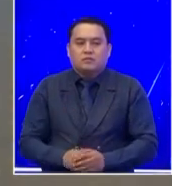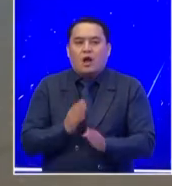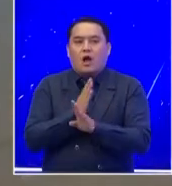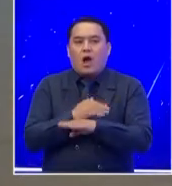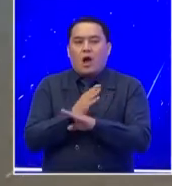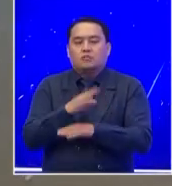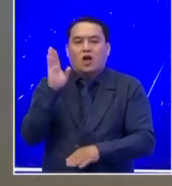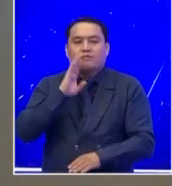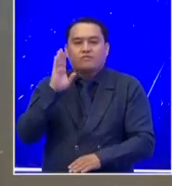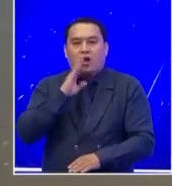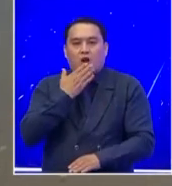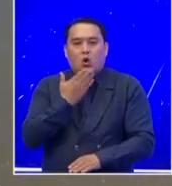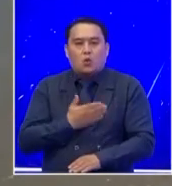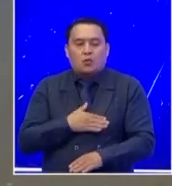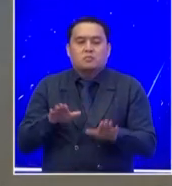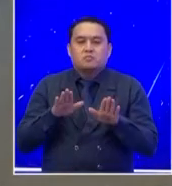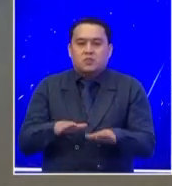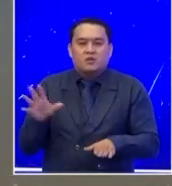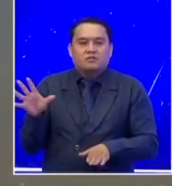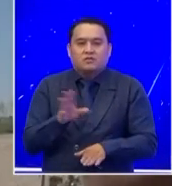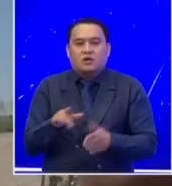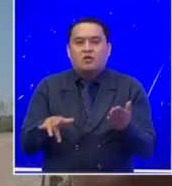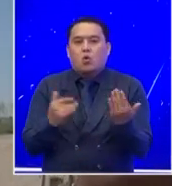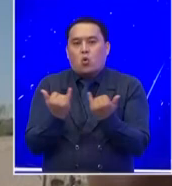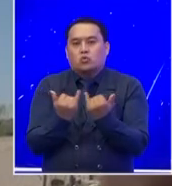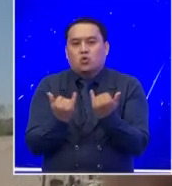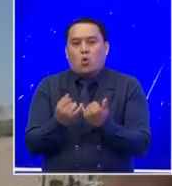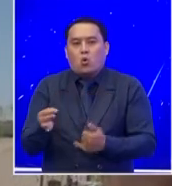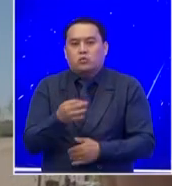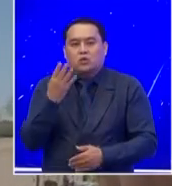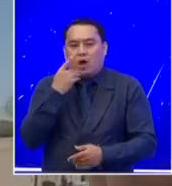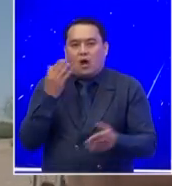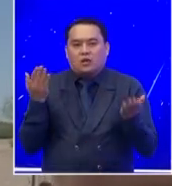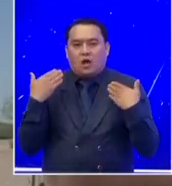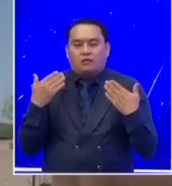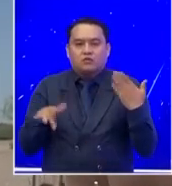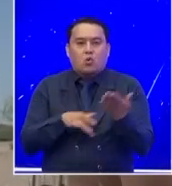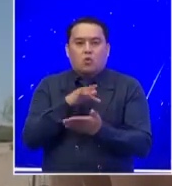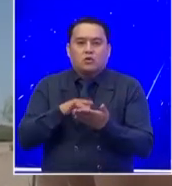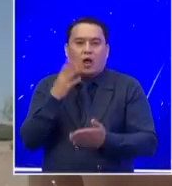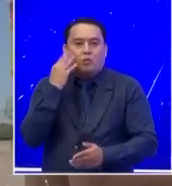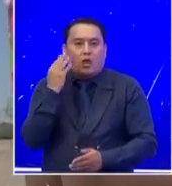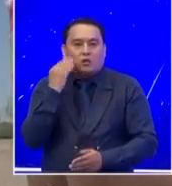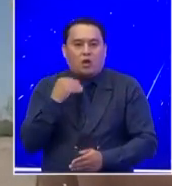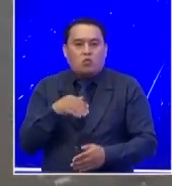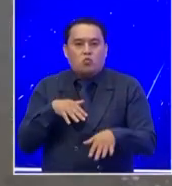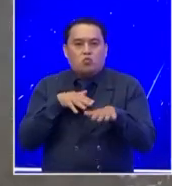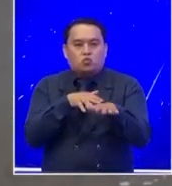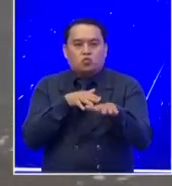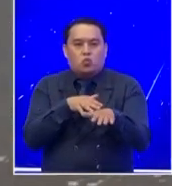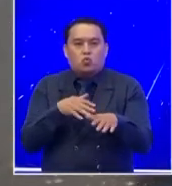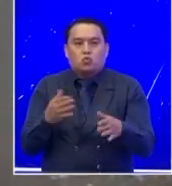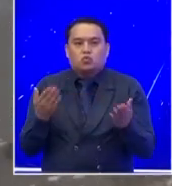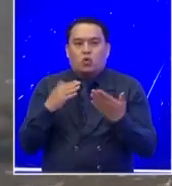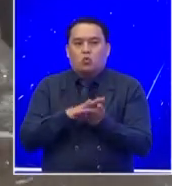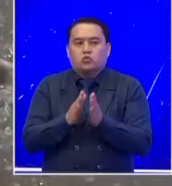Капшагайское водохранилище – излюбленное место отдыха как жителей и гостей области, так и отдыхающих мегаполиса. С каждым годом условия отдыха